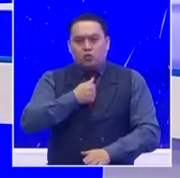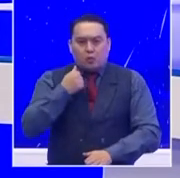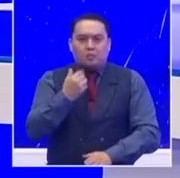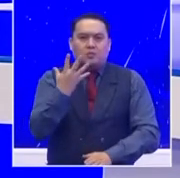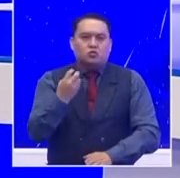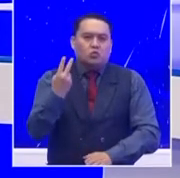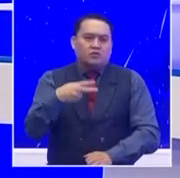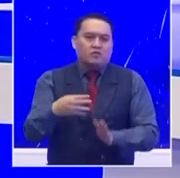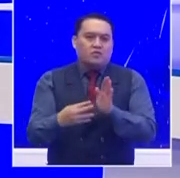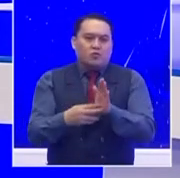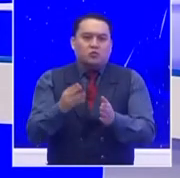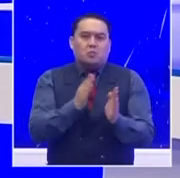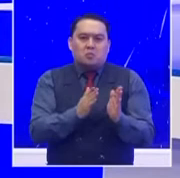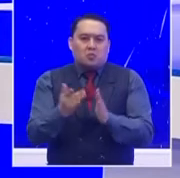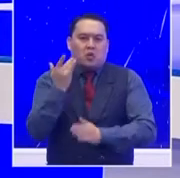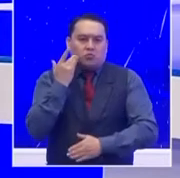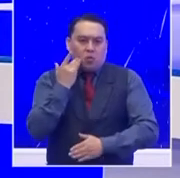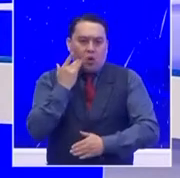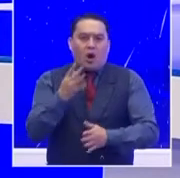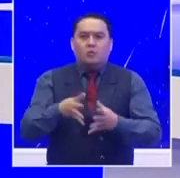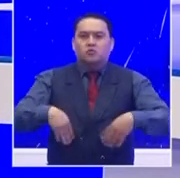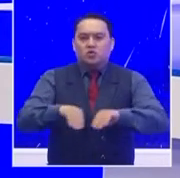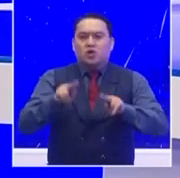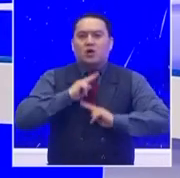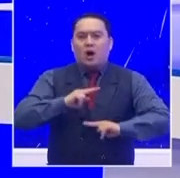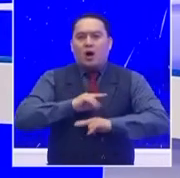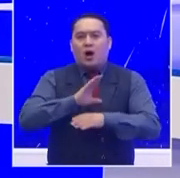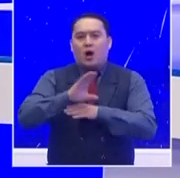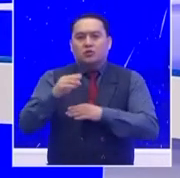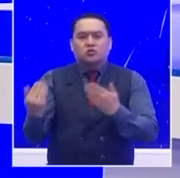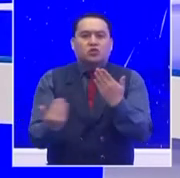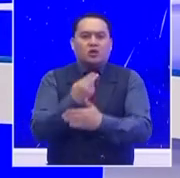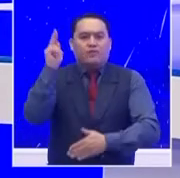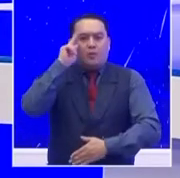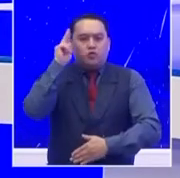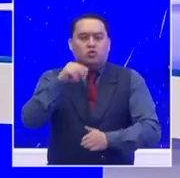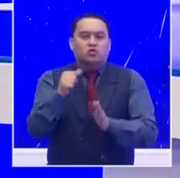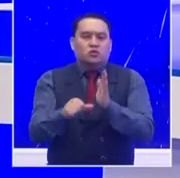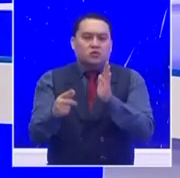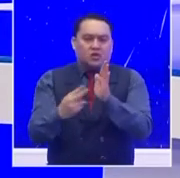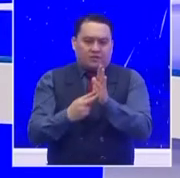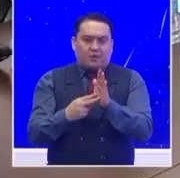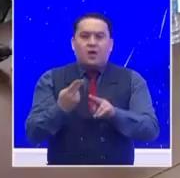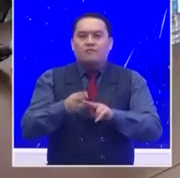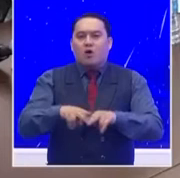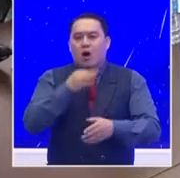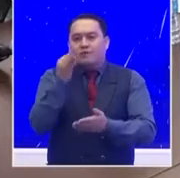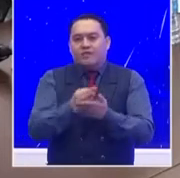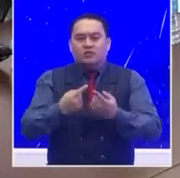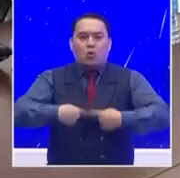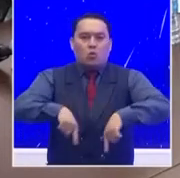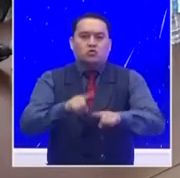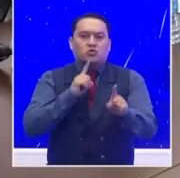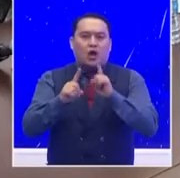79 на общественных работах еще 69 отправлены на переобучение такую статистику привели ответственные органы на